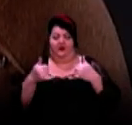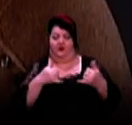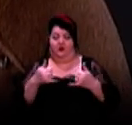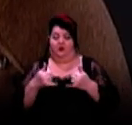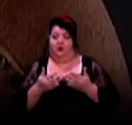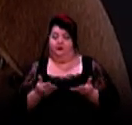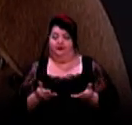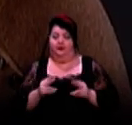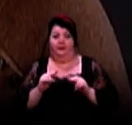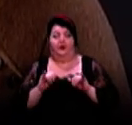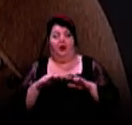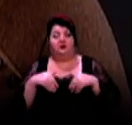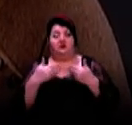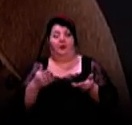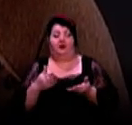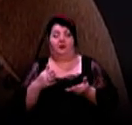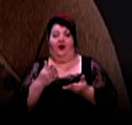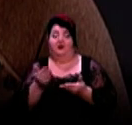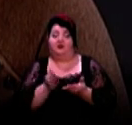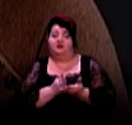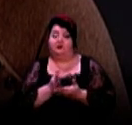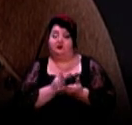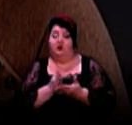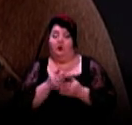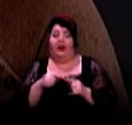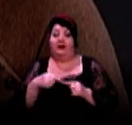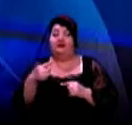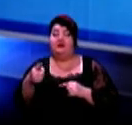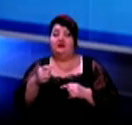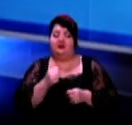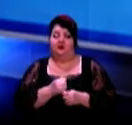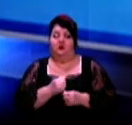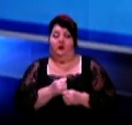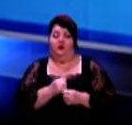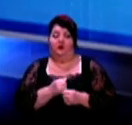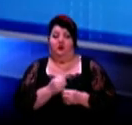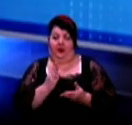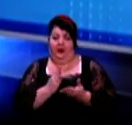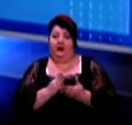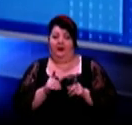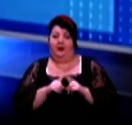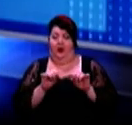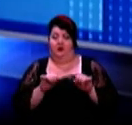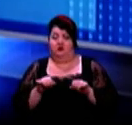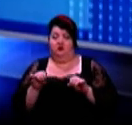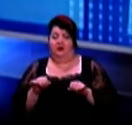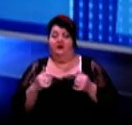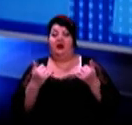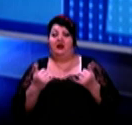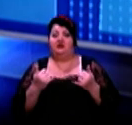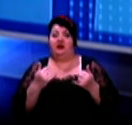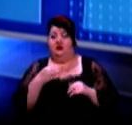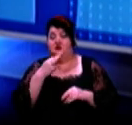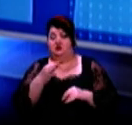Чи пропонує Полтавська міськрайонна філія служби зайнятості дистанційну роботу? Є така можливість? Зараз, скажімо